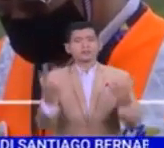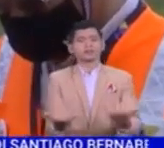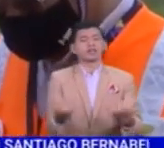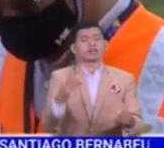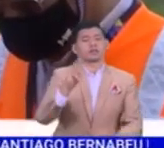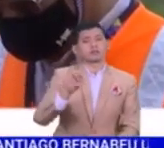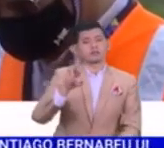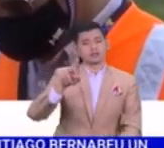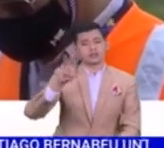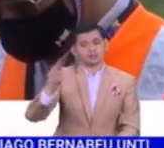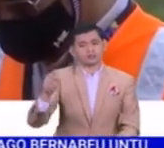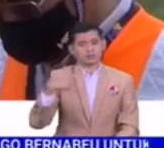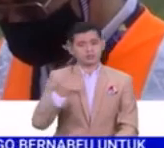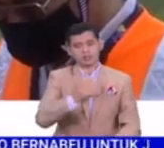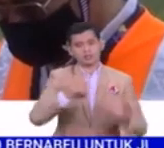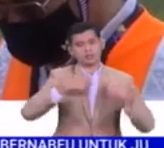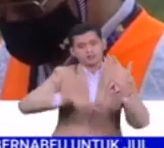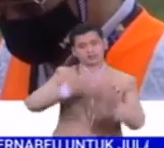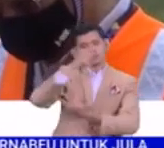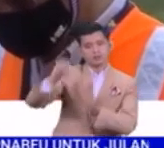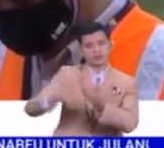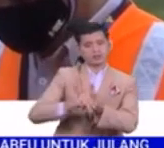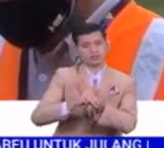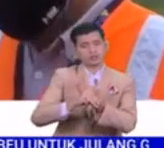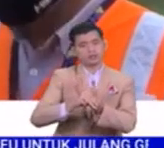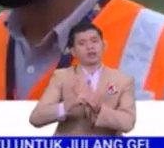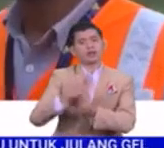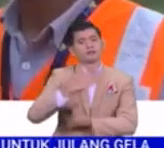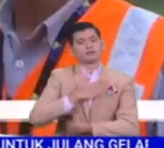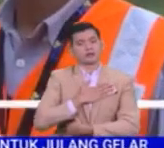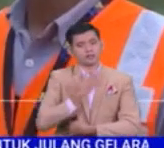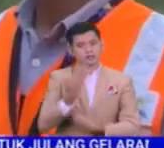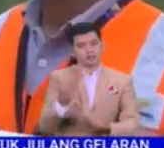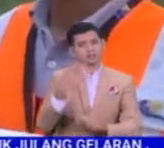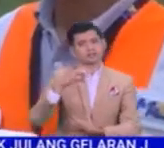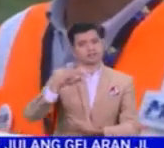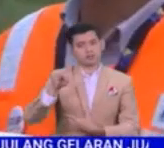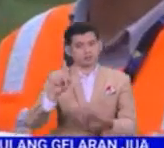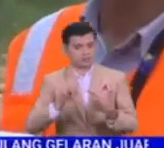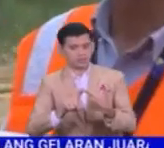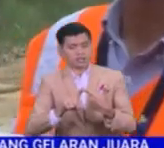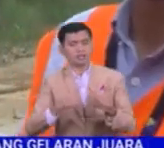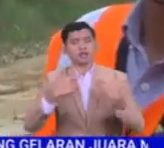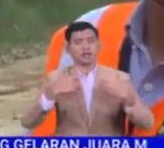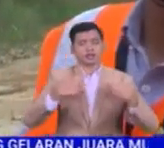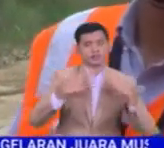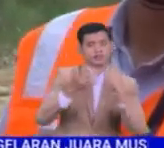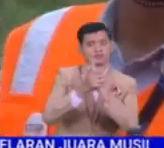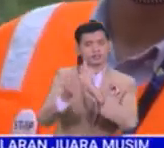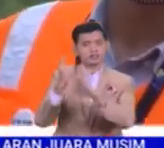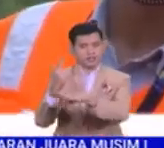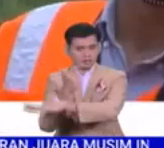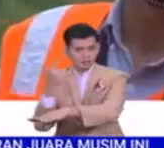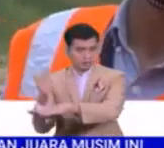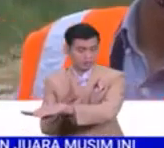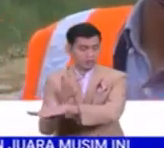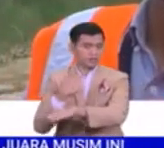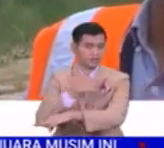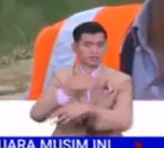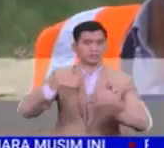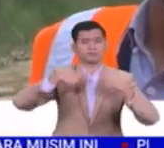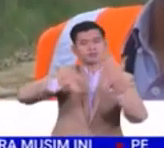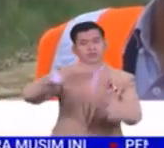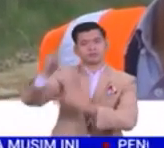pun kita ada program MyStack, Protege dan even sebelum ni pun kita ada program